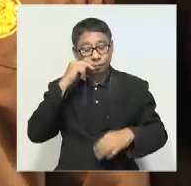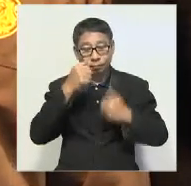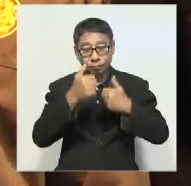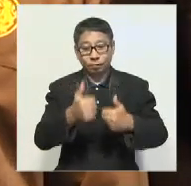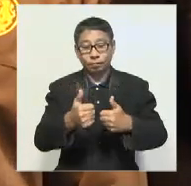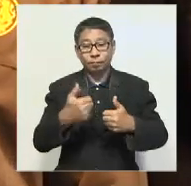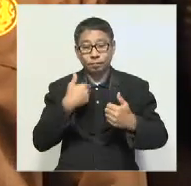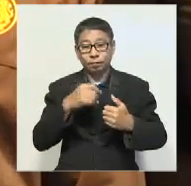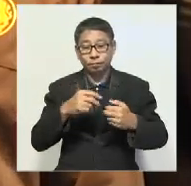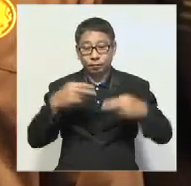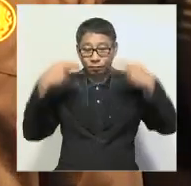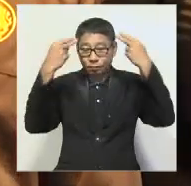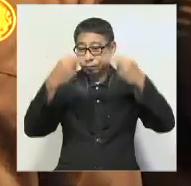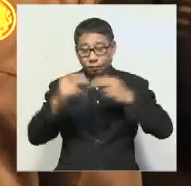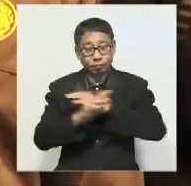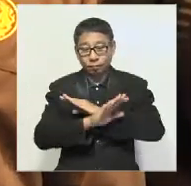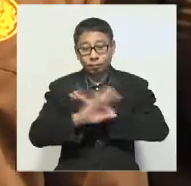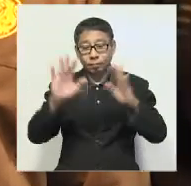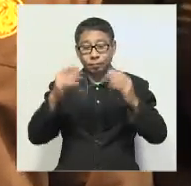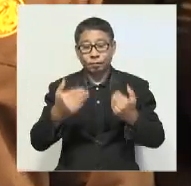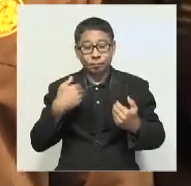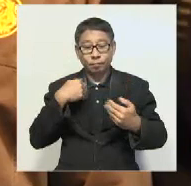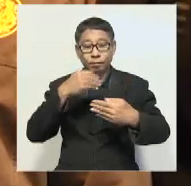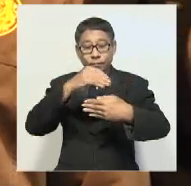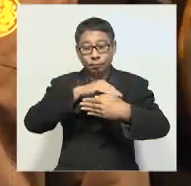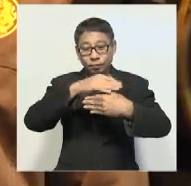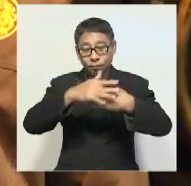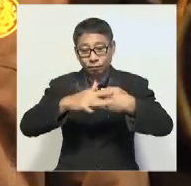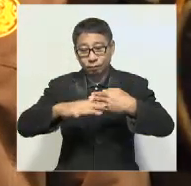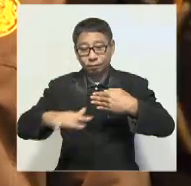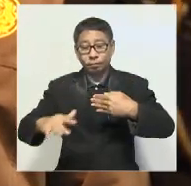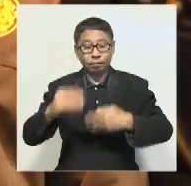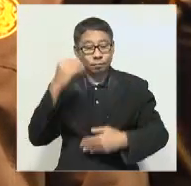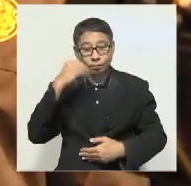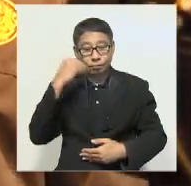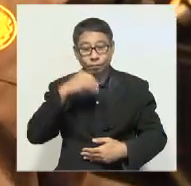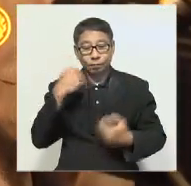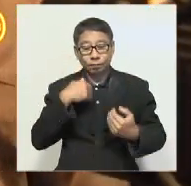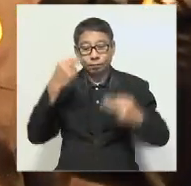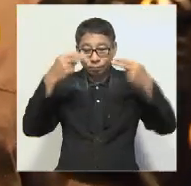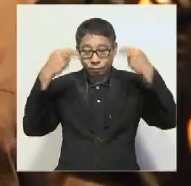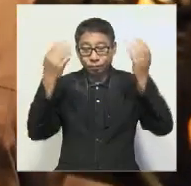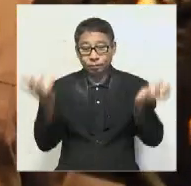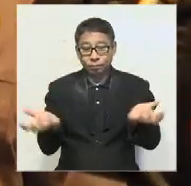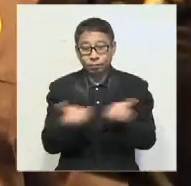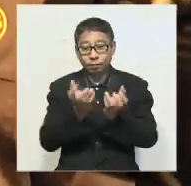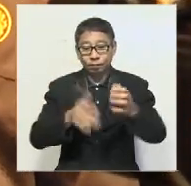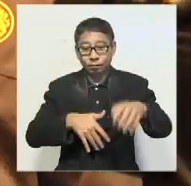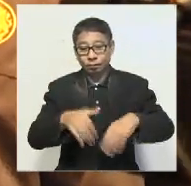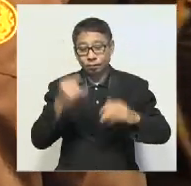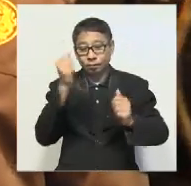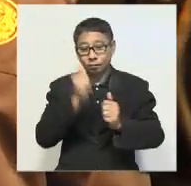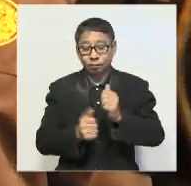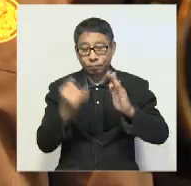อนข้างดีจึงไม่กังวลในเรื่องของปริมาณน้ำในอ่างที่จะไหลเข้ามาในแต่ละวันแต่กังวลผลกระทบของประชาชน